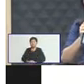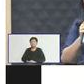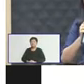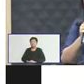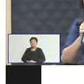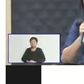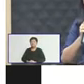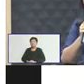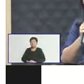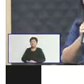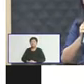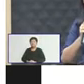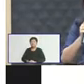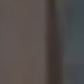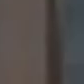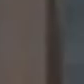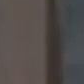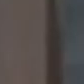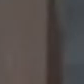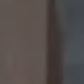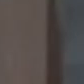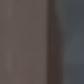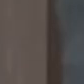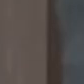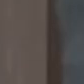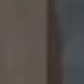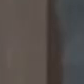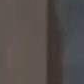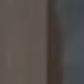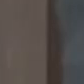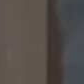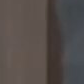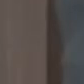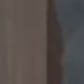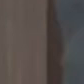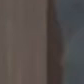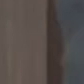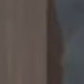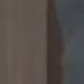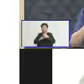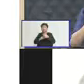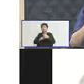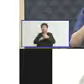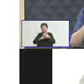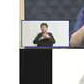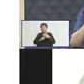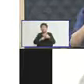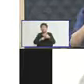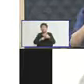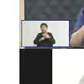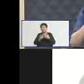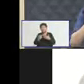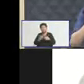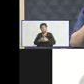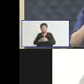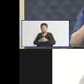ผู้ลี้ภัยเดี๋ยวเรารอฟังเสียงกันนะคะตอนนี้อาจจะยังไม่มาค่ะ I think there's some